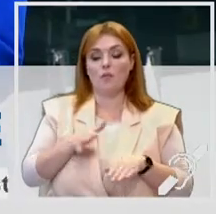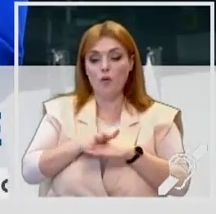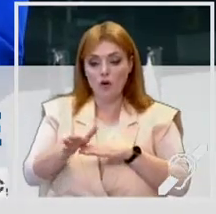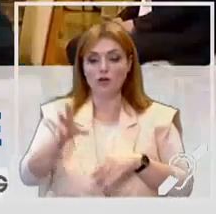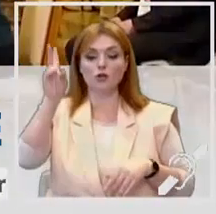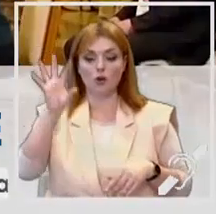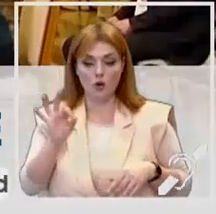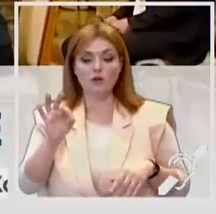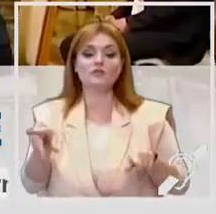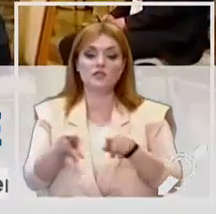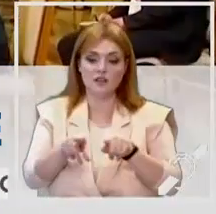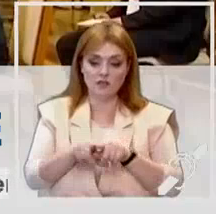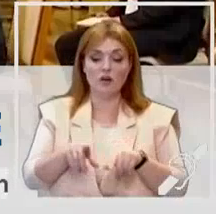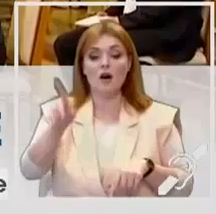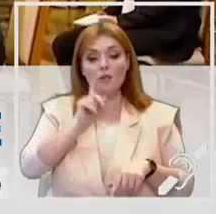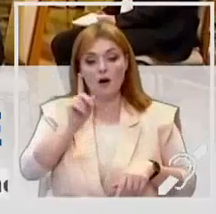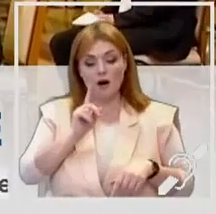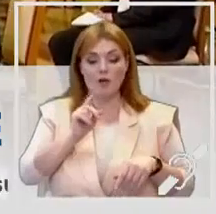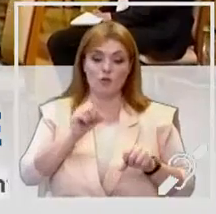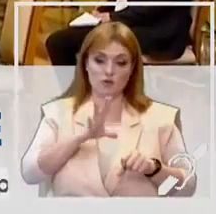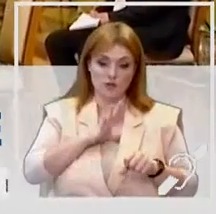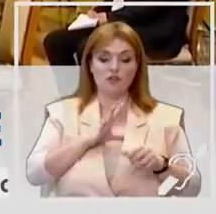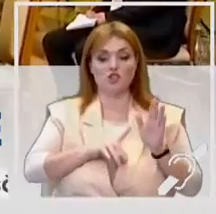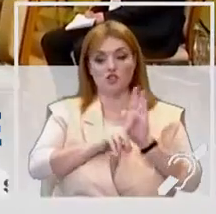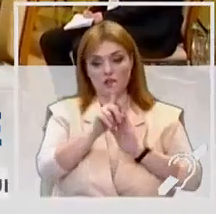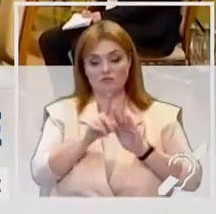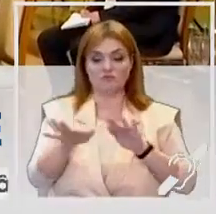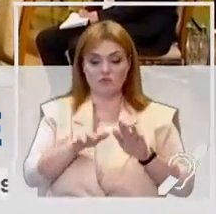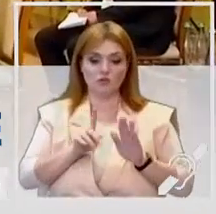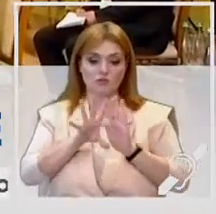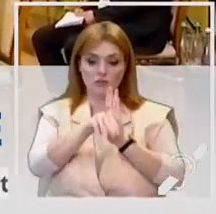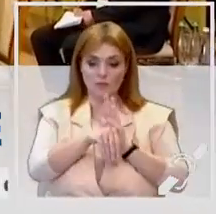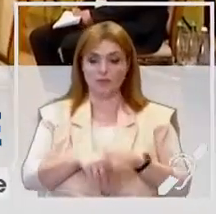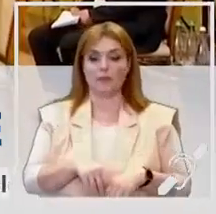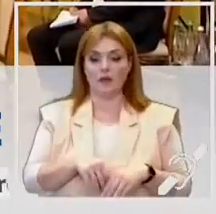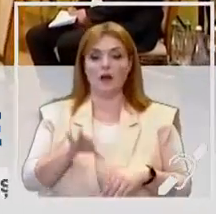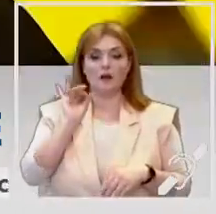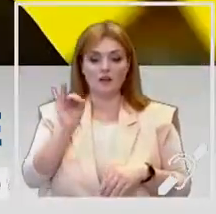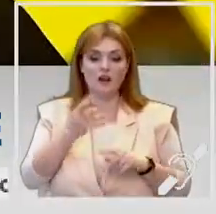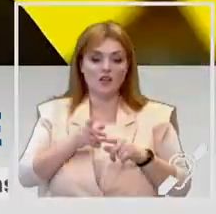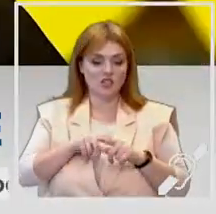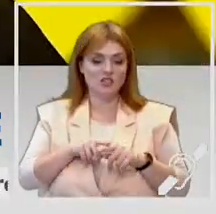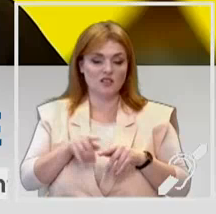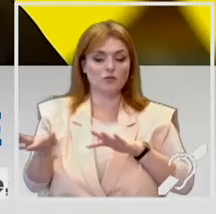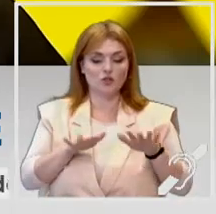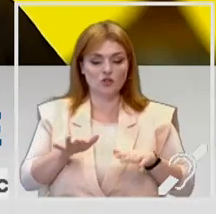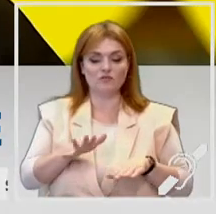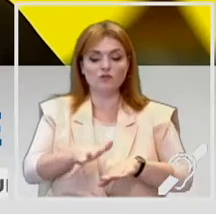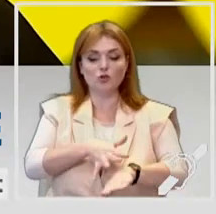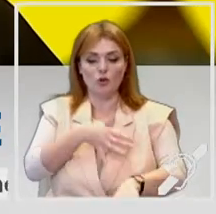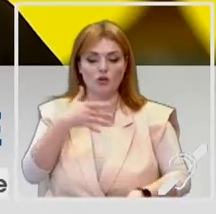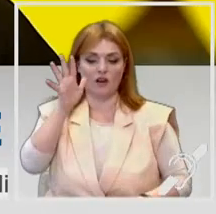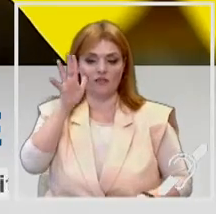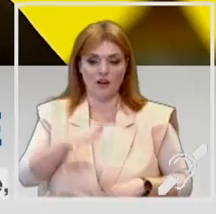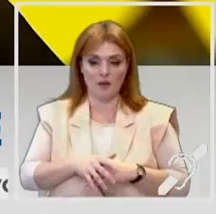Consiliului European pentru ca executivul de la Bruxelles să poată începe stabilirea cadrului de negocieri. E vorba de o procedură nevoioasă prin care Comisia stabilește